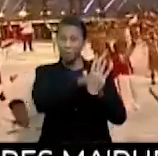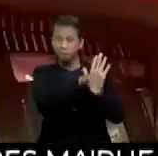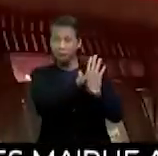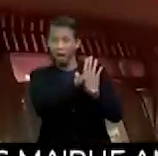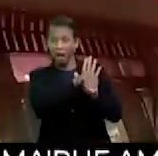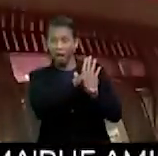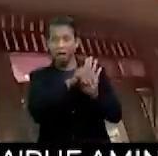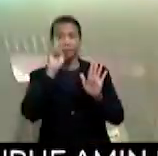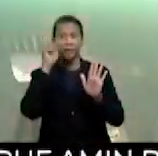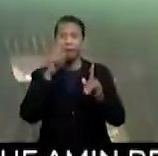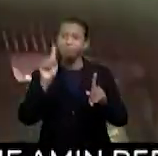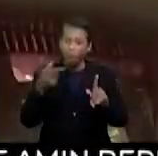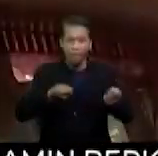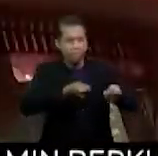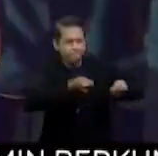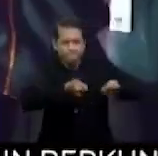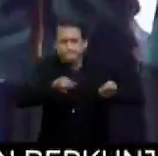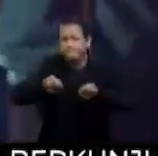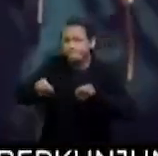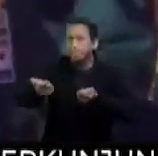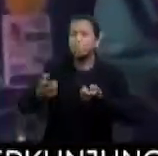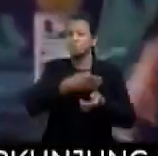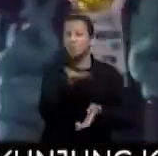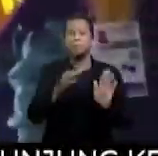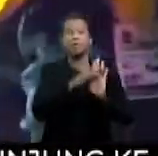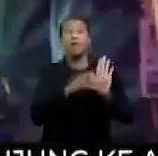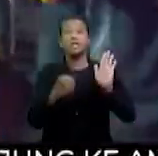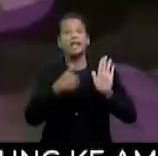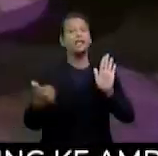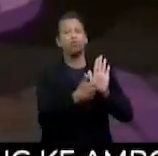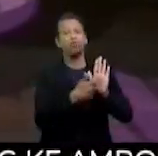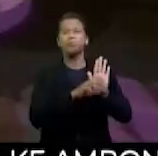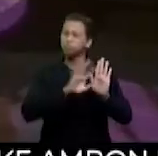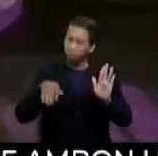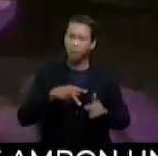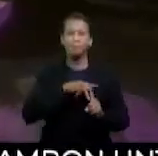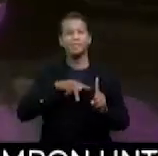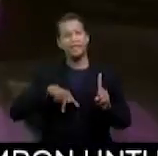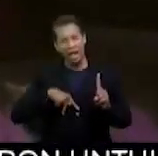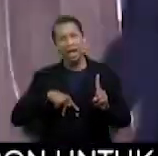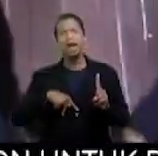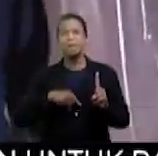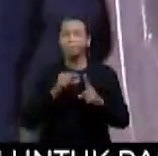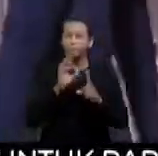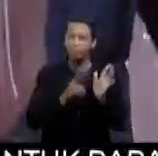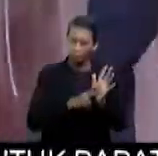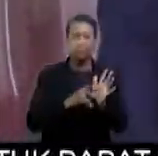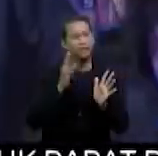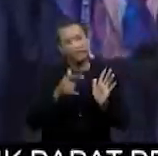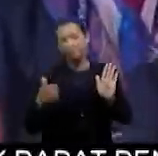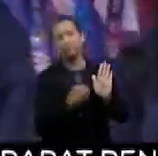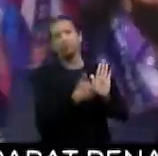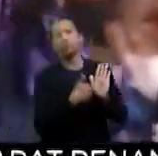kesehatan. Semua peserta PON wajib menjalankan tes PCR pada saat keberangkatan dari Papua dan pada saat kedatangan di bandara